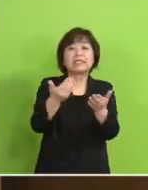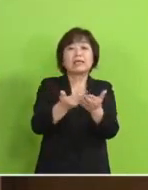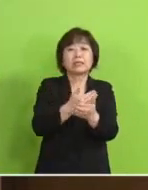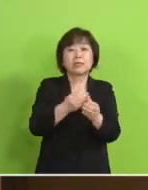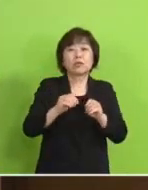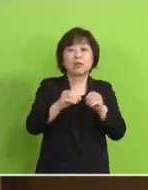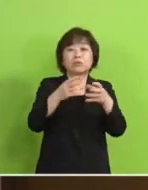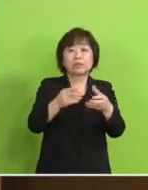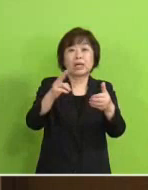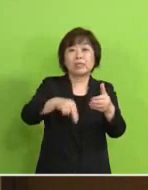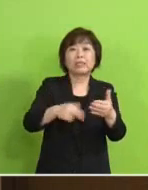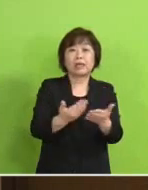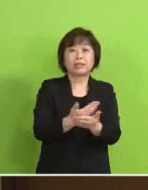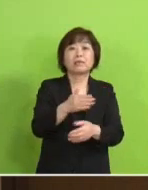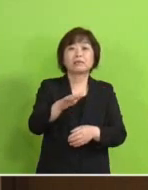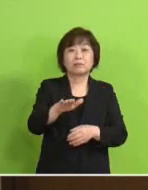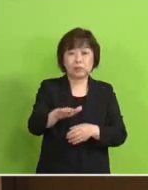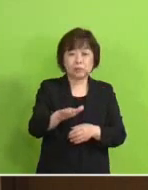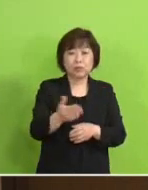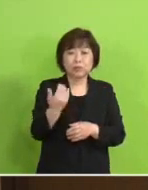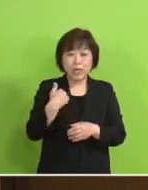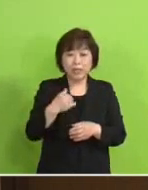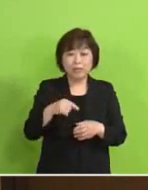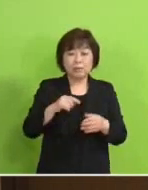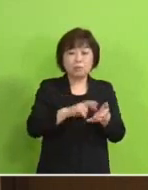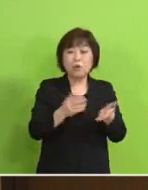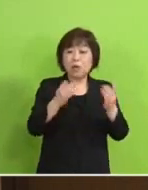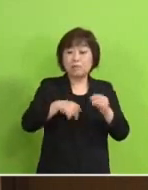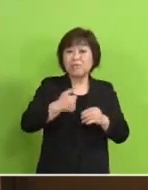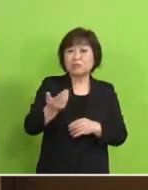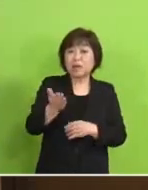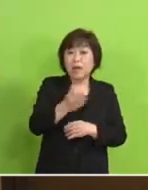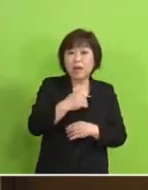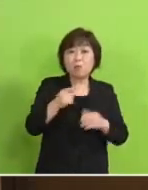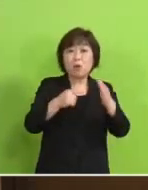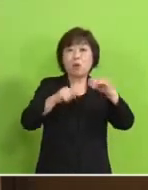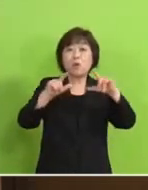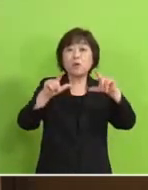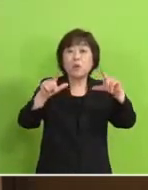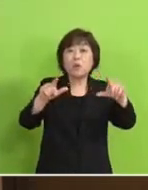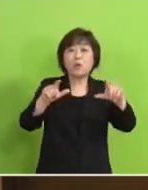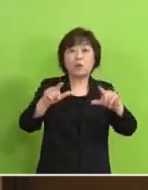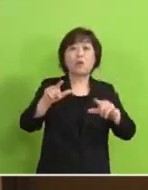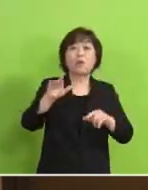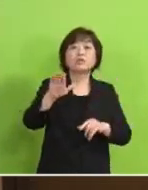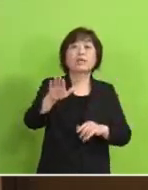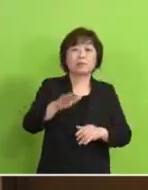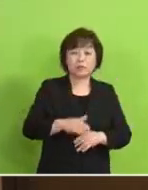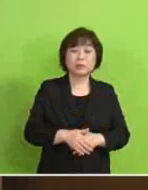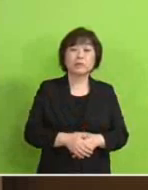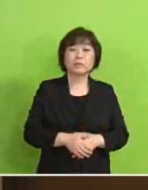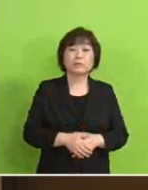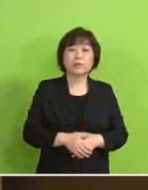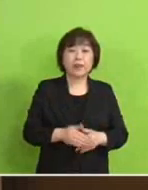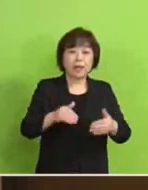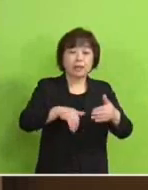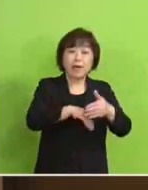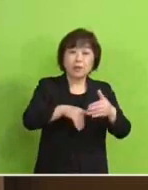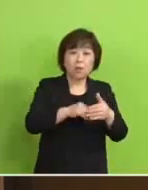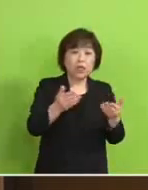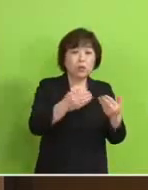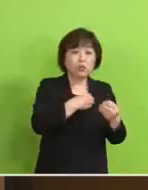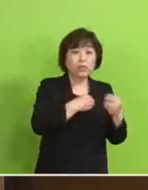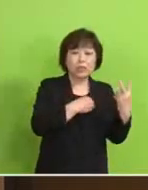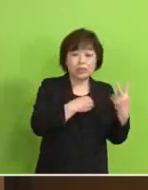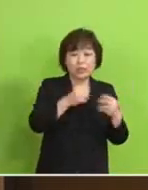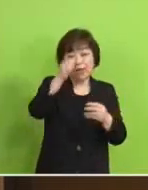をいたしました。すでに医療機関自らも公表を行っているところでございます。内訳は職員